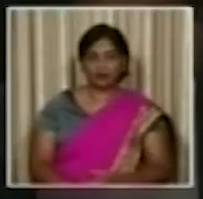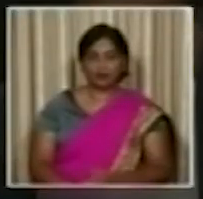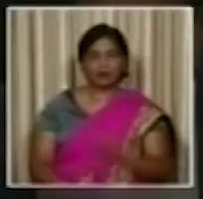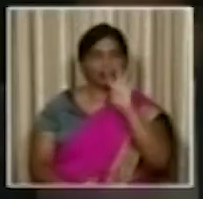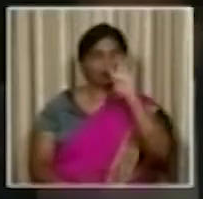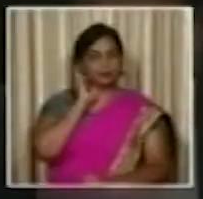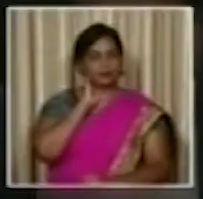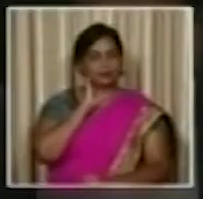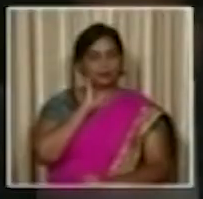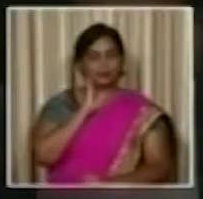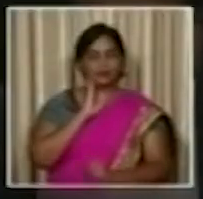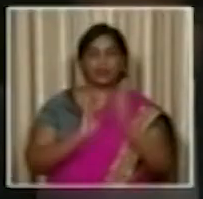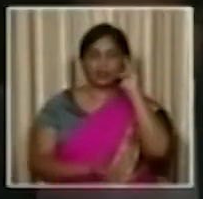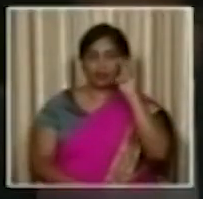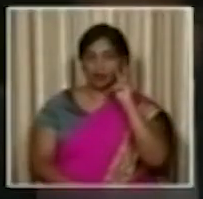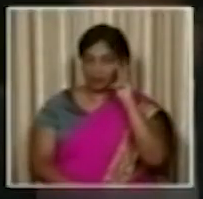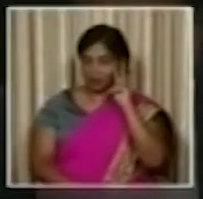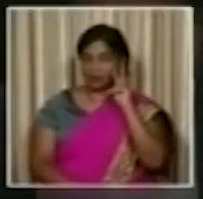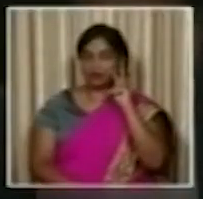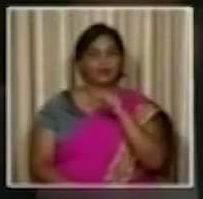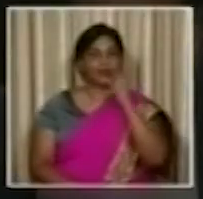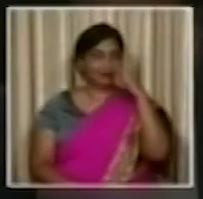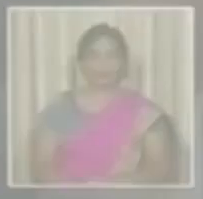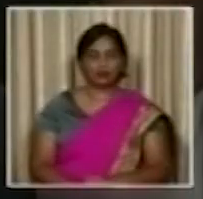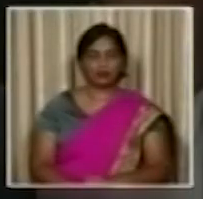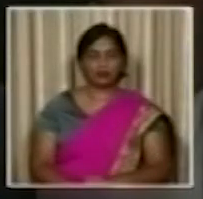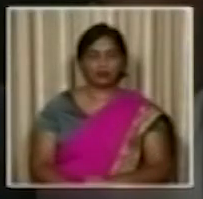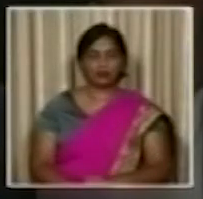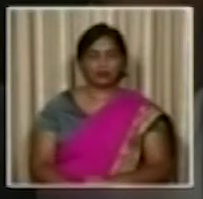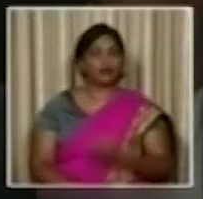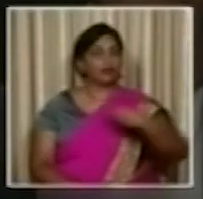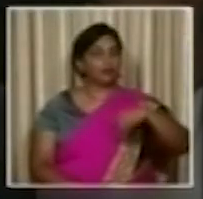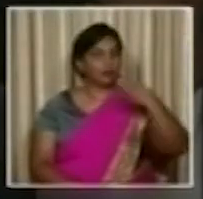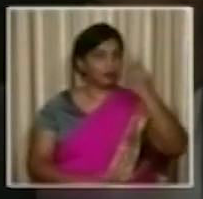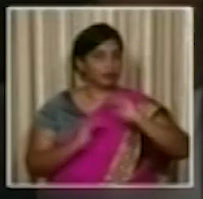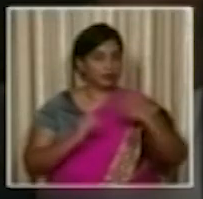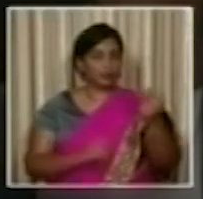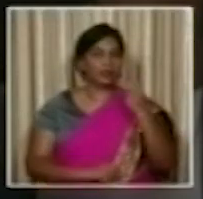5,26,648 ரூபாய் 58.83% அதிகரிப்பு. பதவி நிலை பிரிவு 2